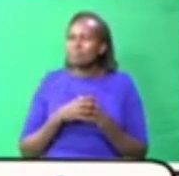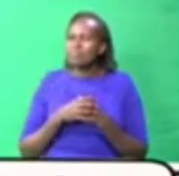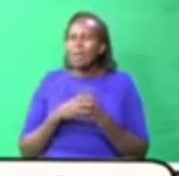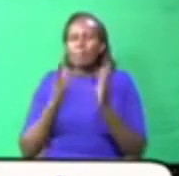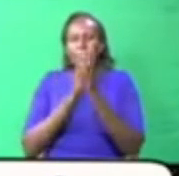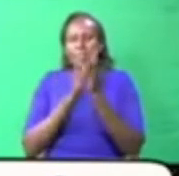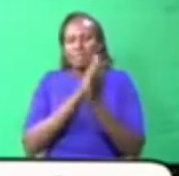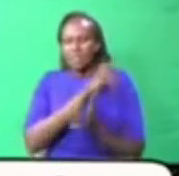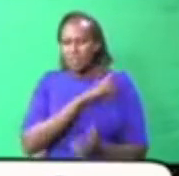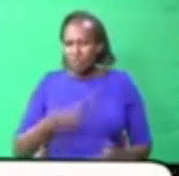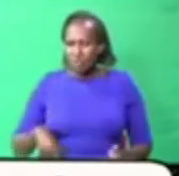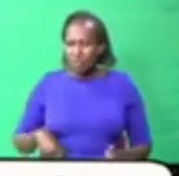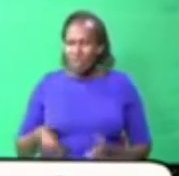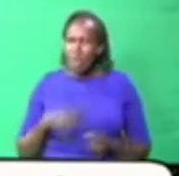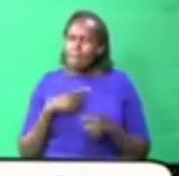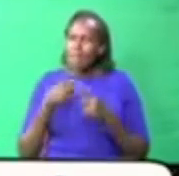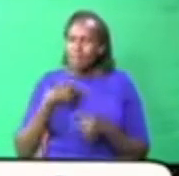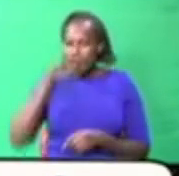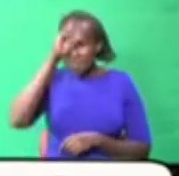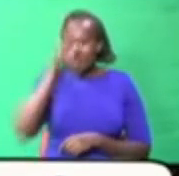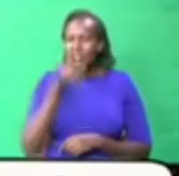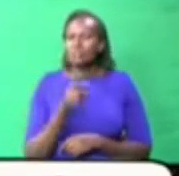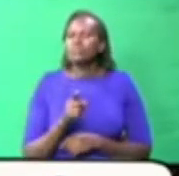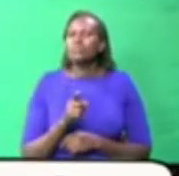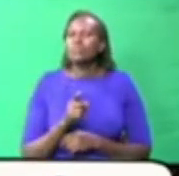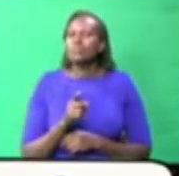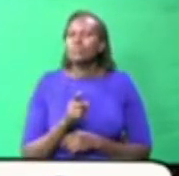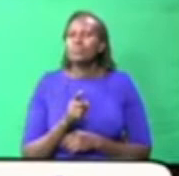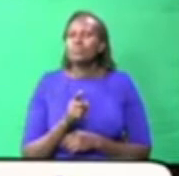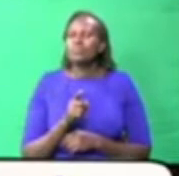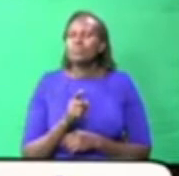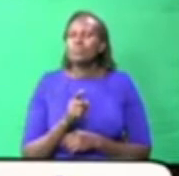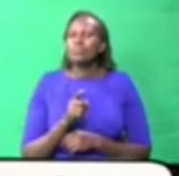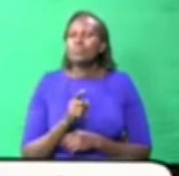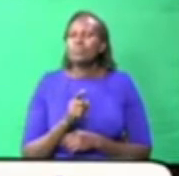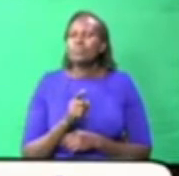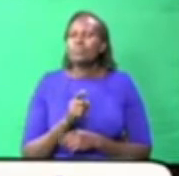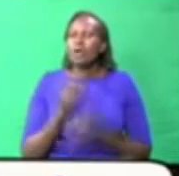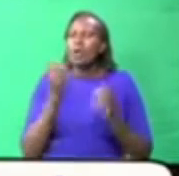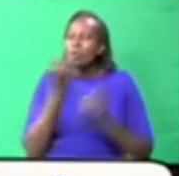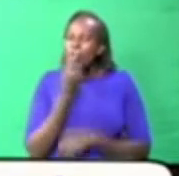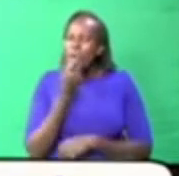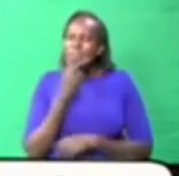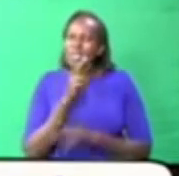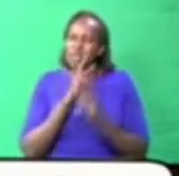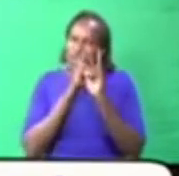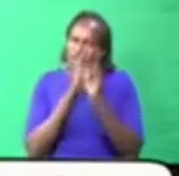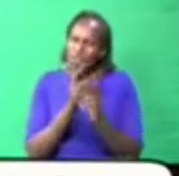asifiwe. But can I surprise you? And this is with a medical report.